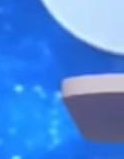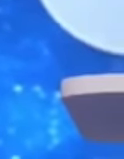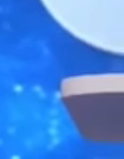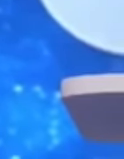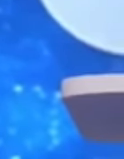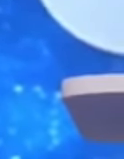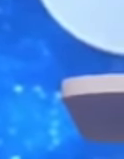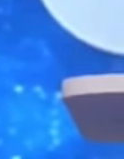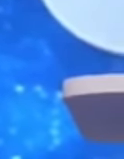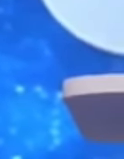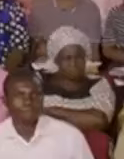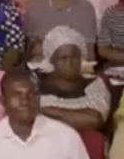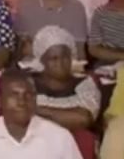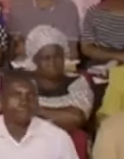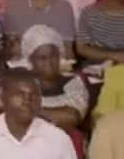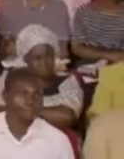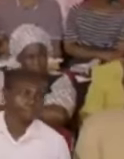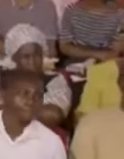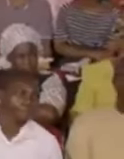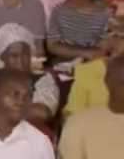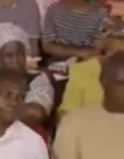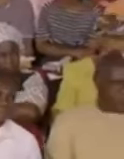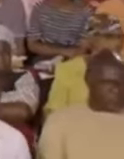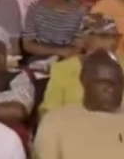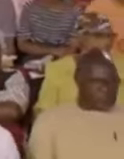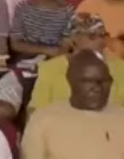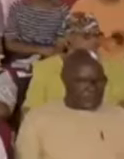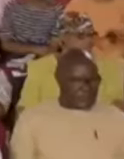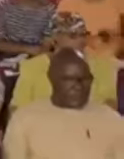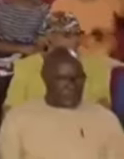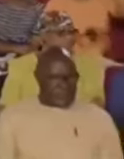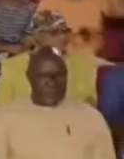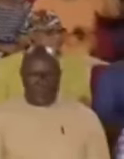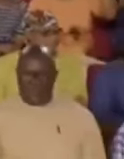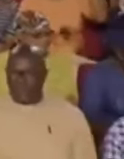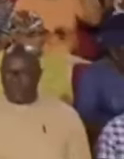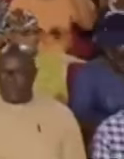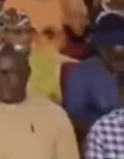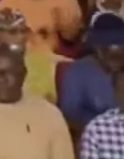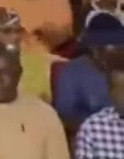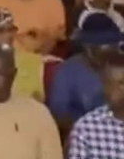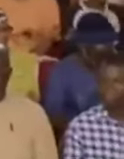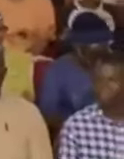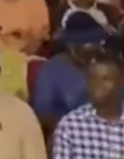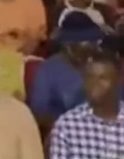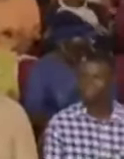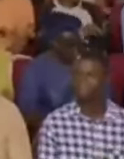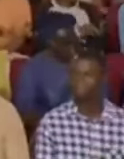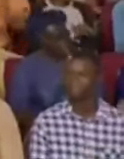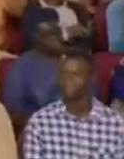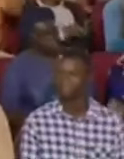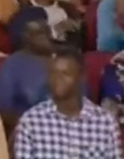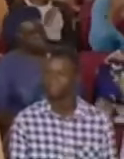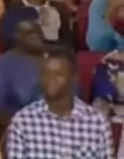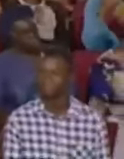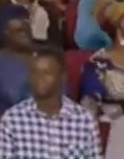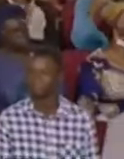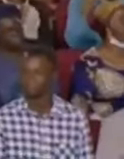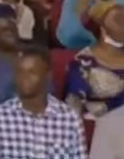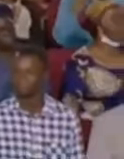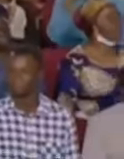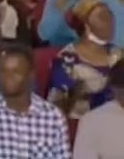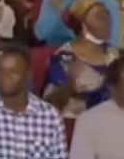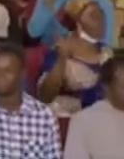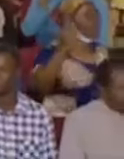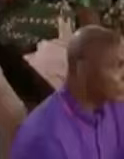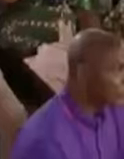votre vie je dis cette grâce va continuer agir dans votre vie est-ce que vous êtes là d est-ce que vous